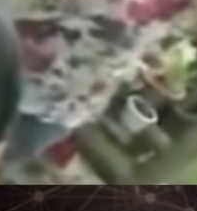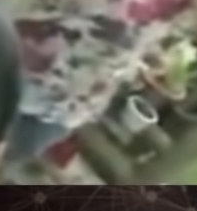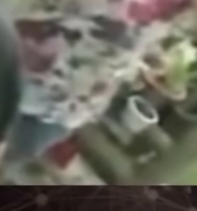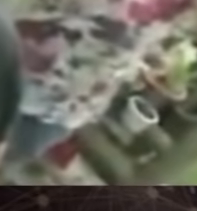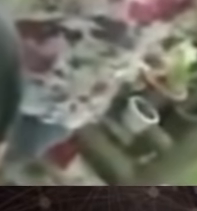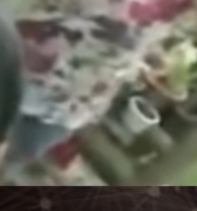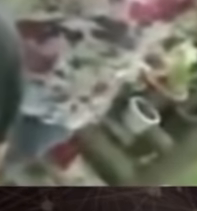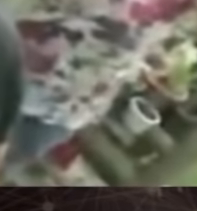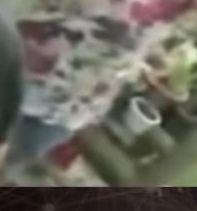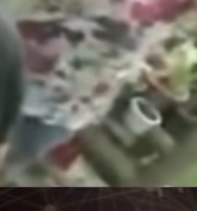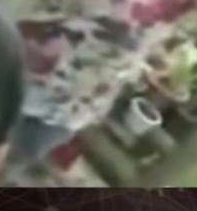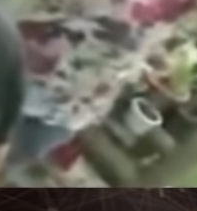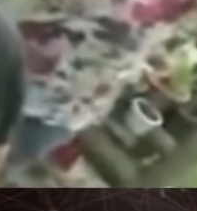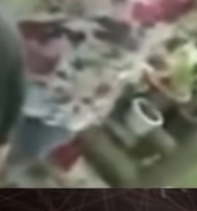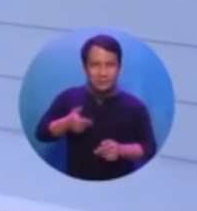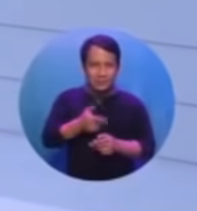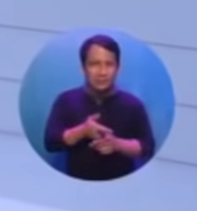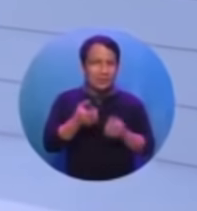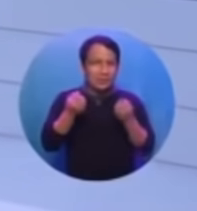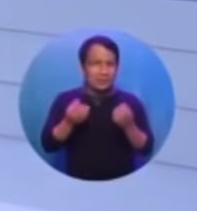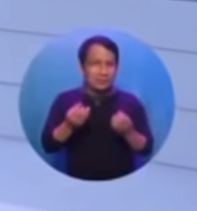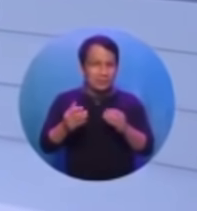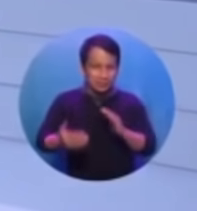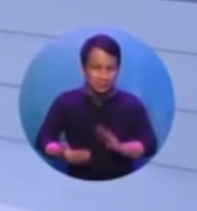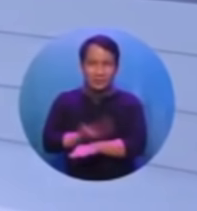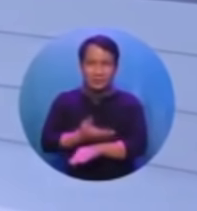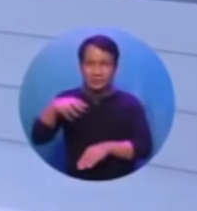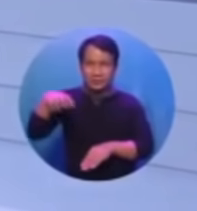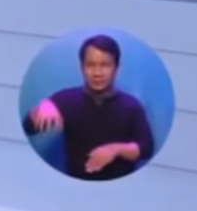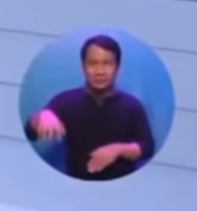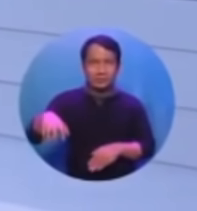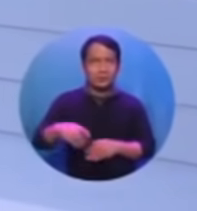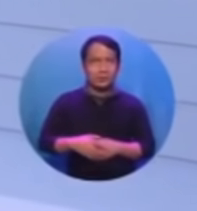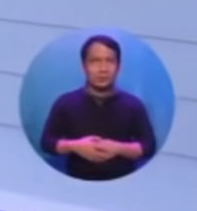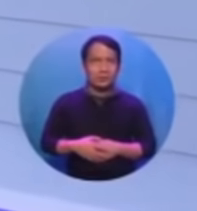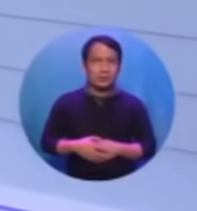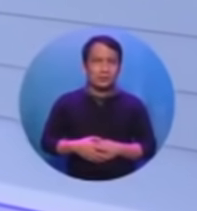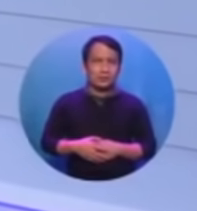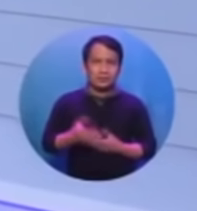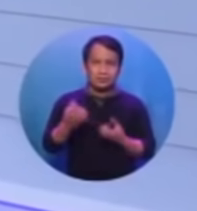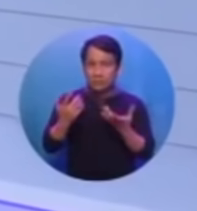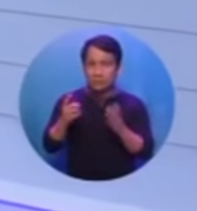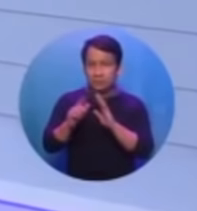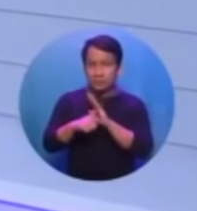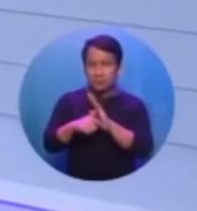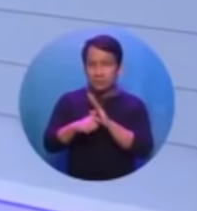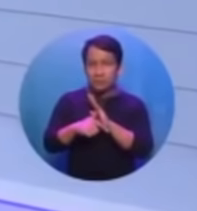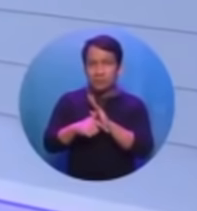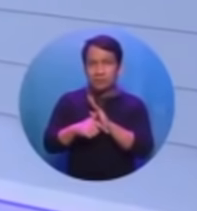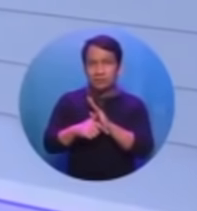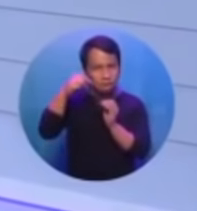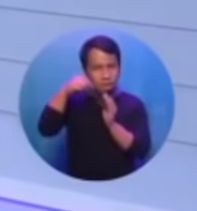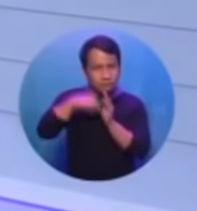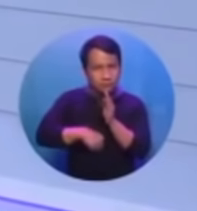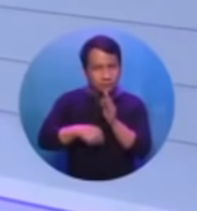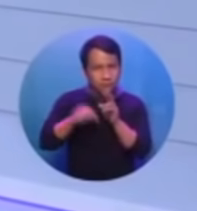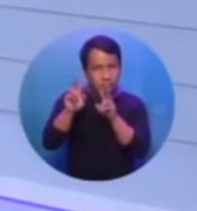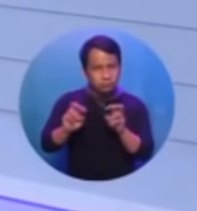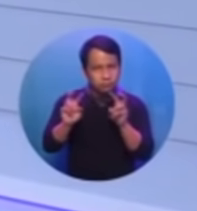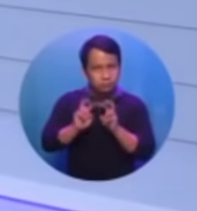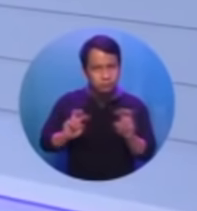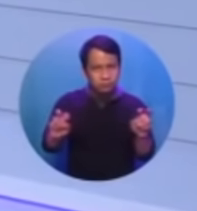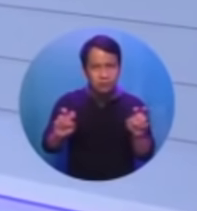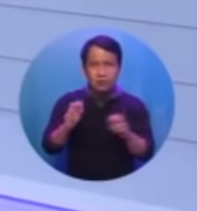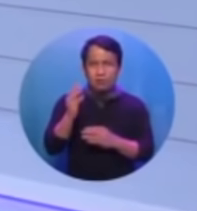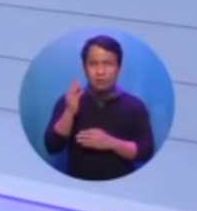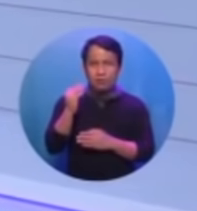ng napakaraming tao at sa harap po ng mismo ng kanyang anak. Marami po tayong mga kakausapin mamaya. We will go deeper. Bakit